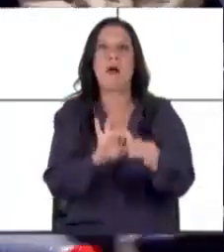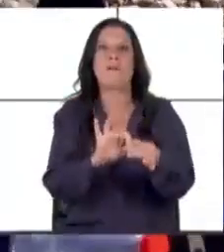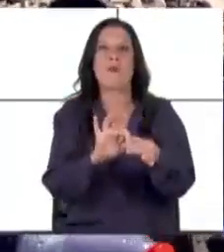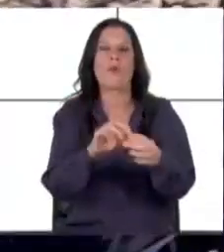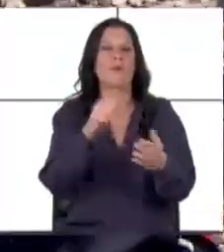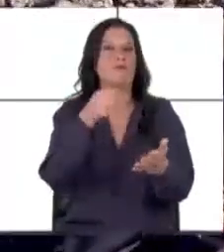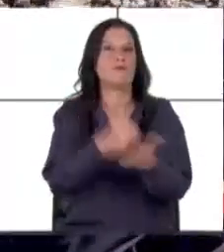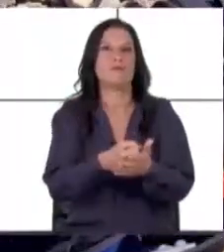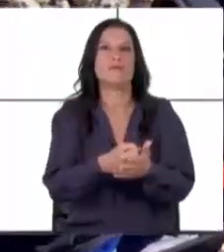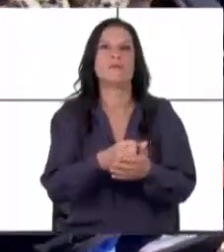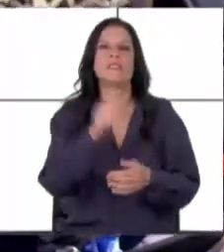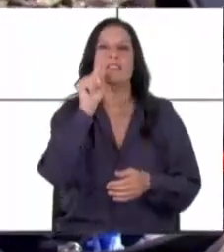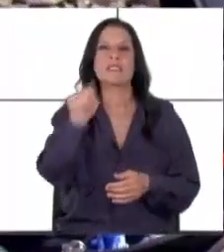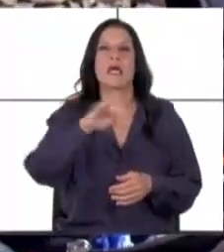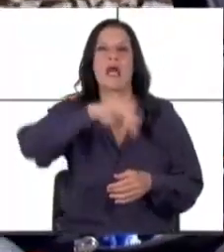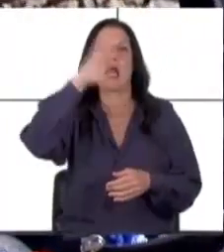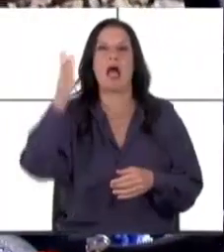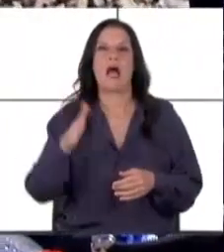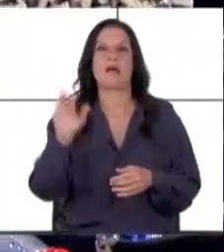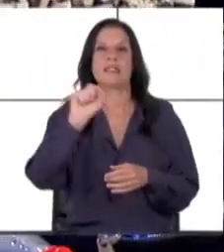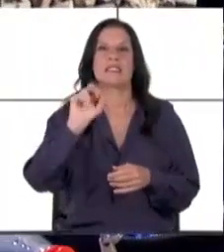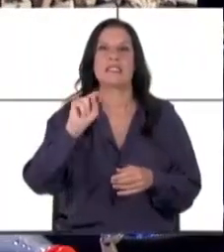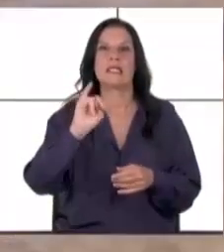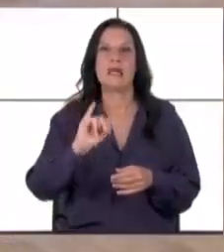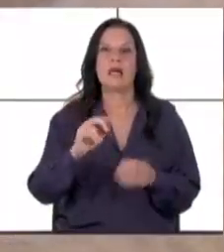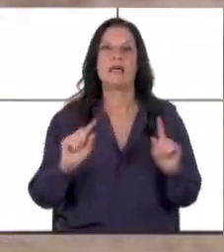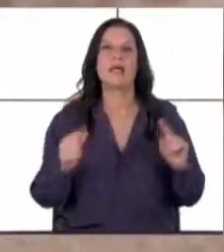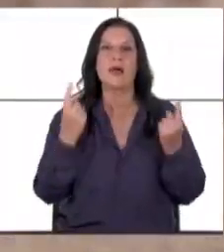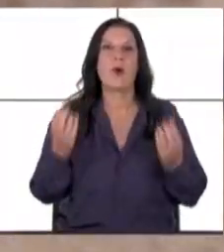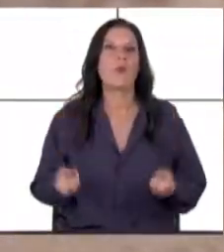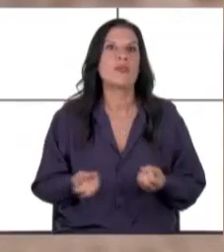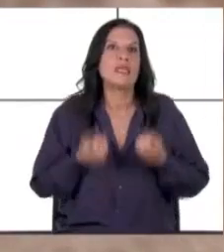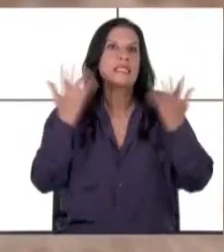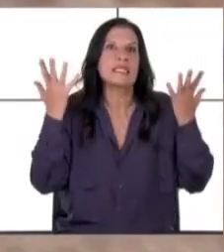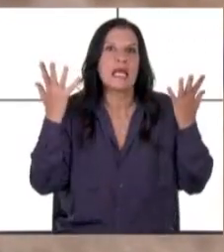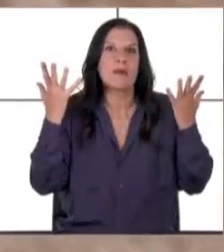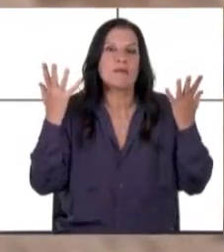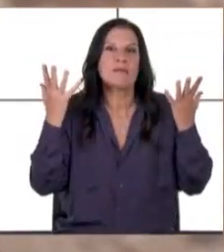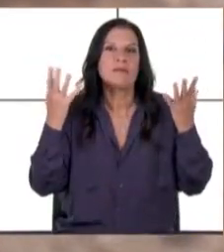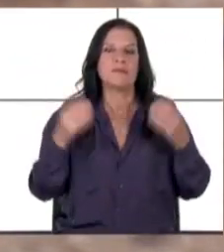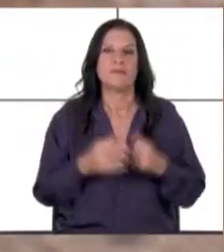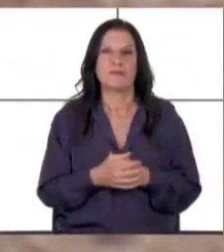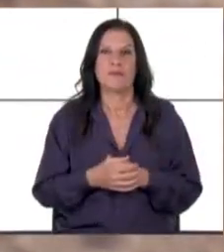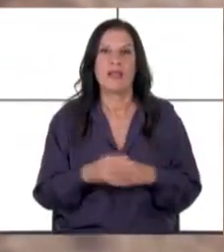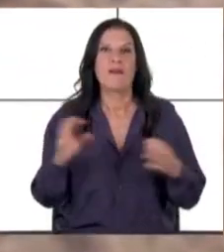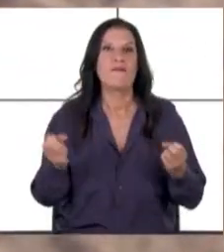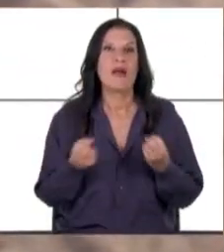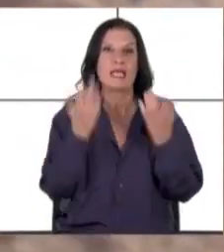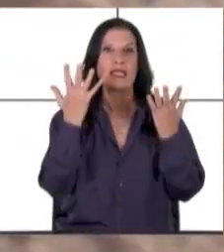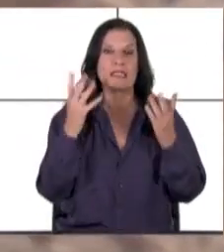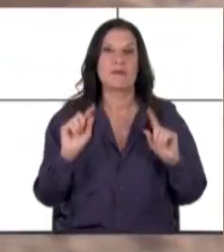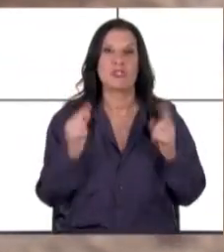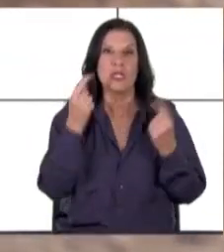הר סיני, קראו פה ניסים, לא מהעולם הזה, והניסים שקרו פה לאורך השנים האחרונות